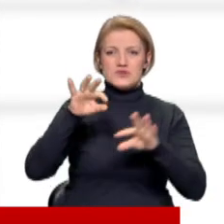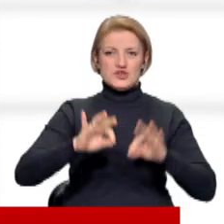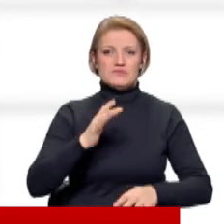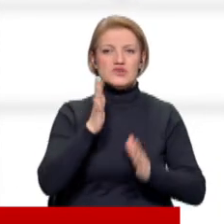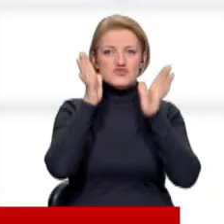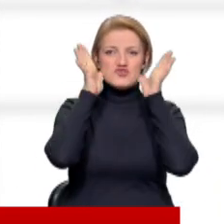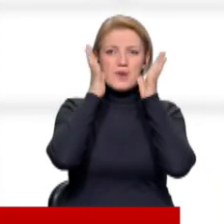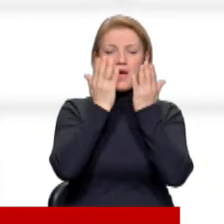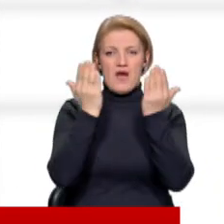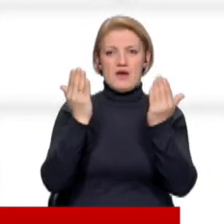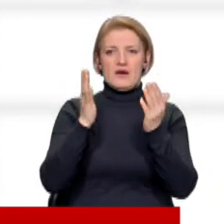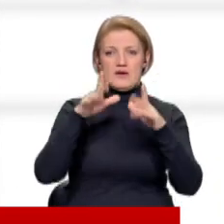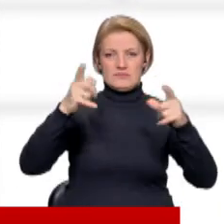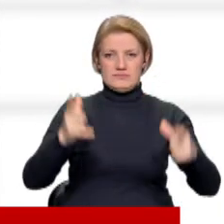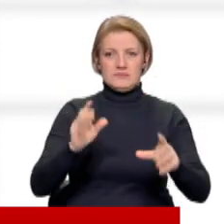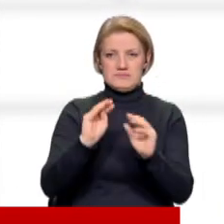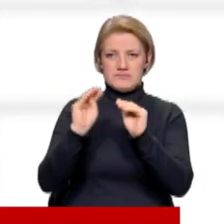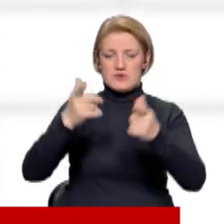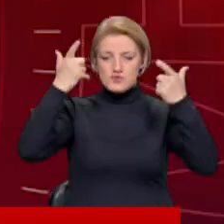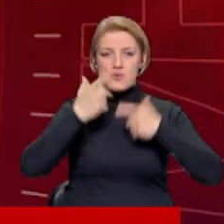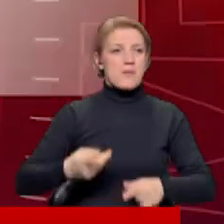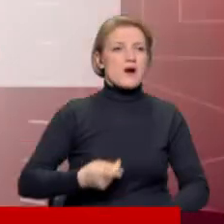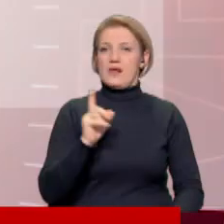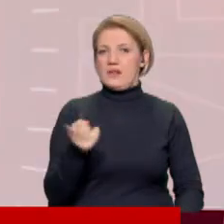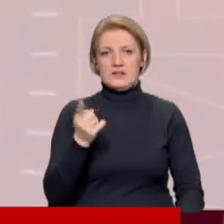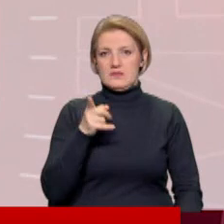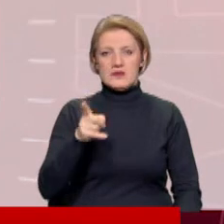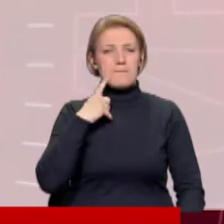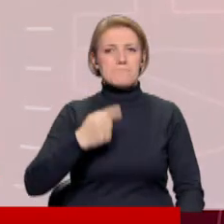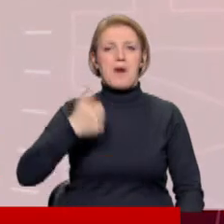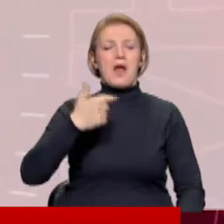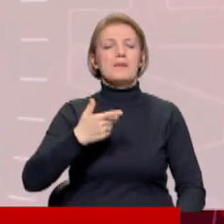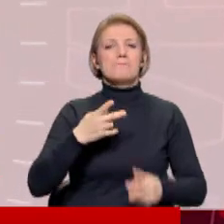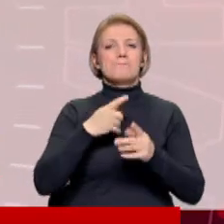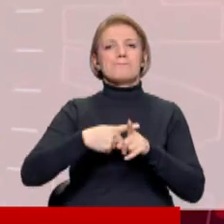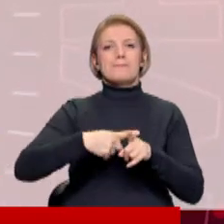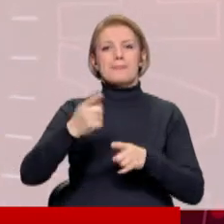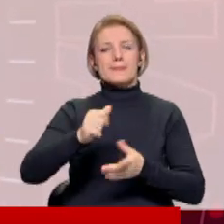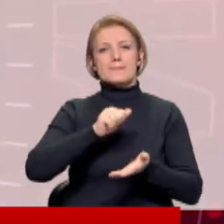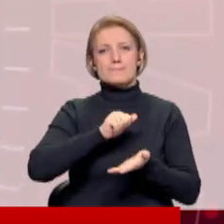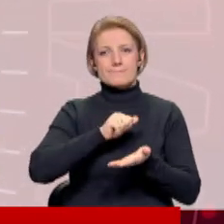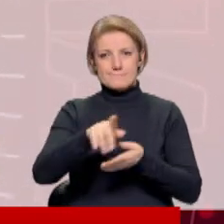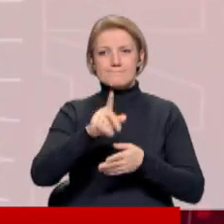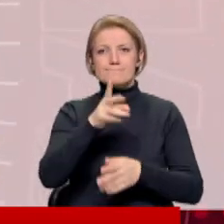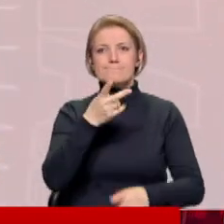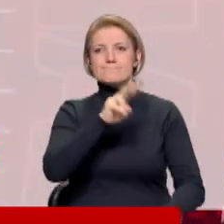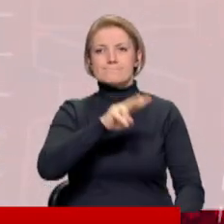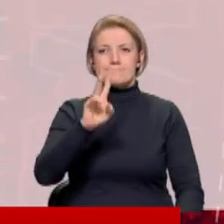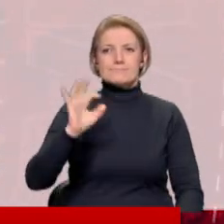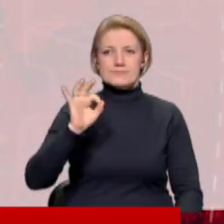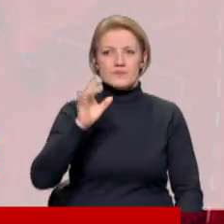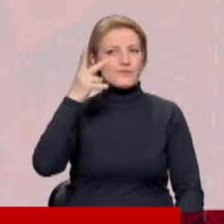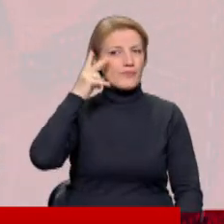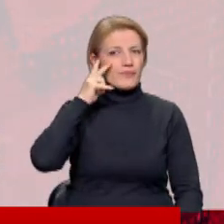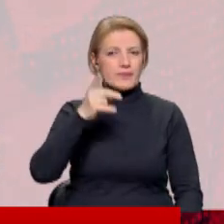iyoruz şimdi Cami avlusuna bırakıp sorumluluktan kaçamazsınız Bakanlığın paylaştığı verilerde 2022 Ocak Aralık dönemlerini kapsayan